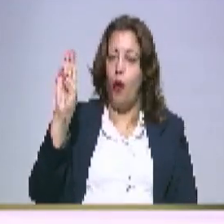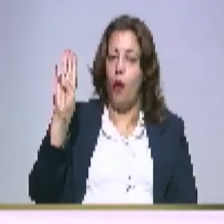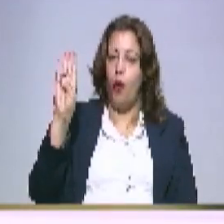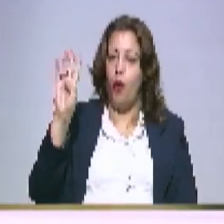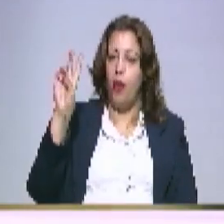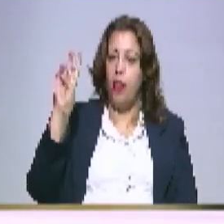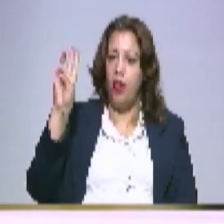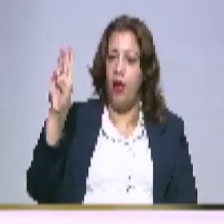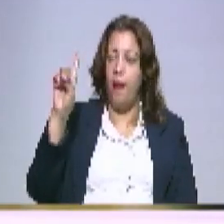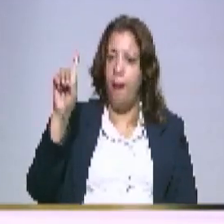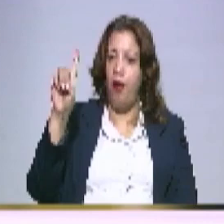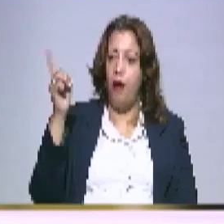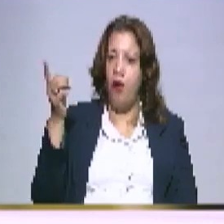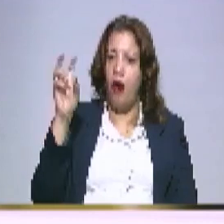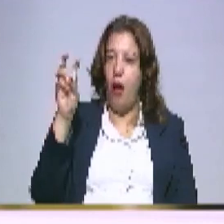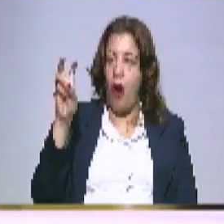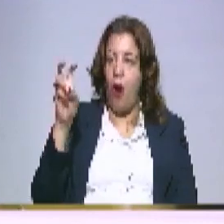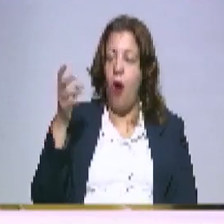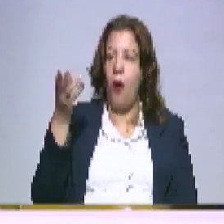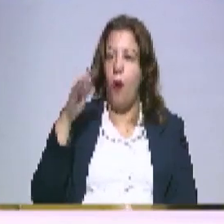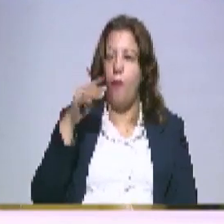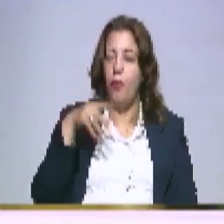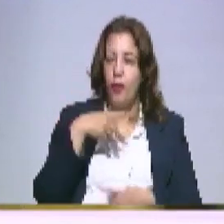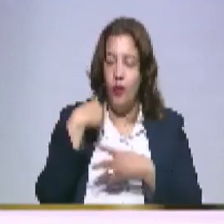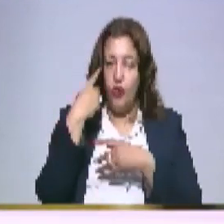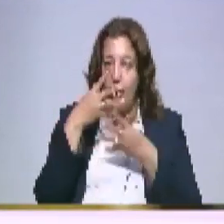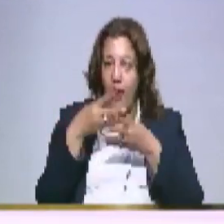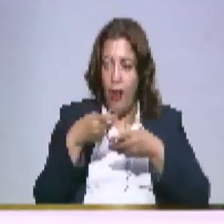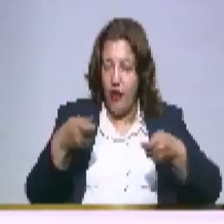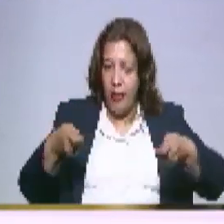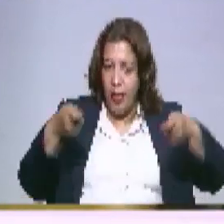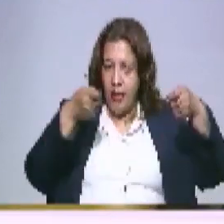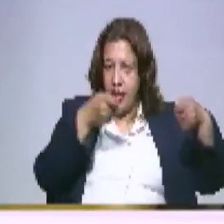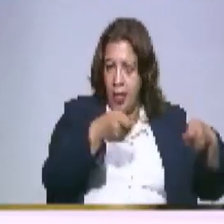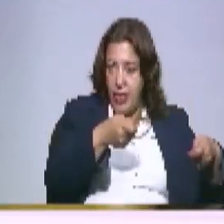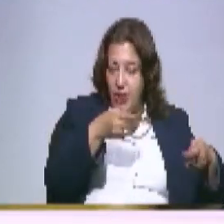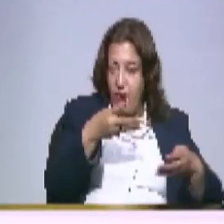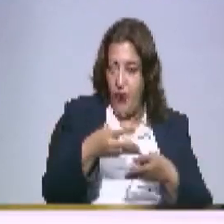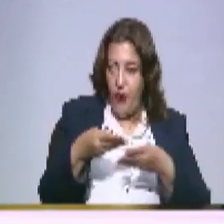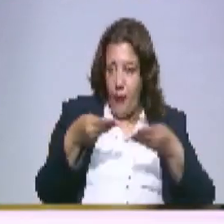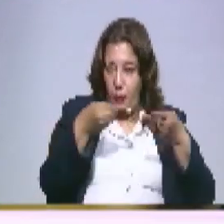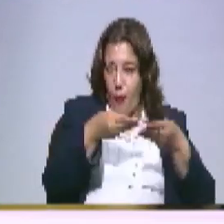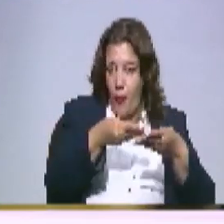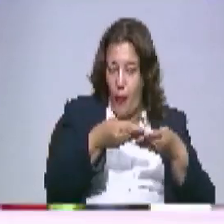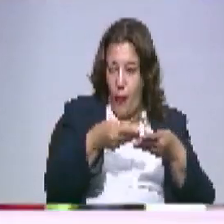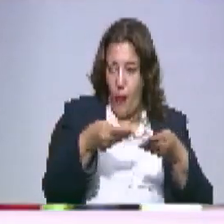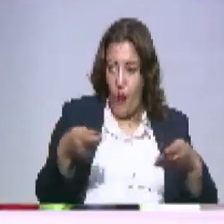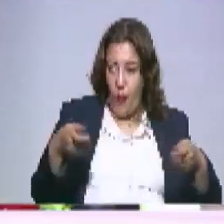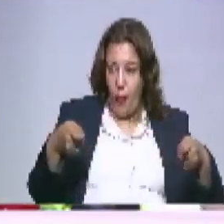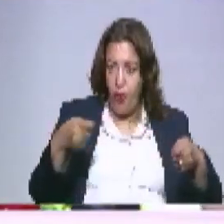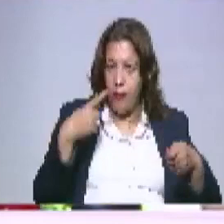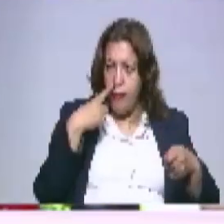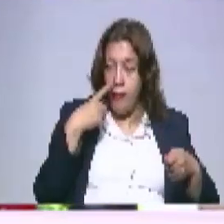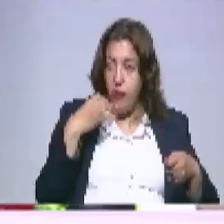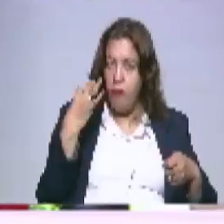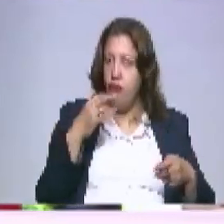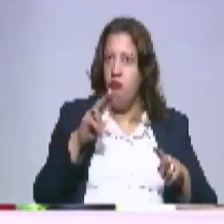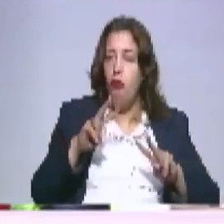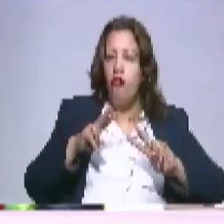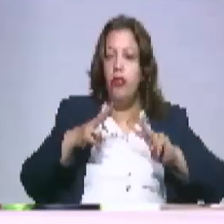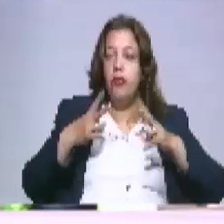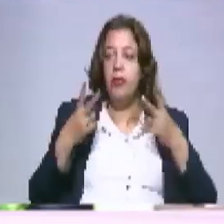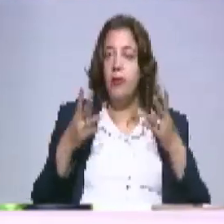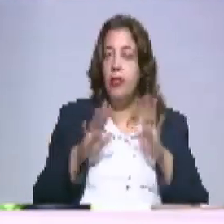عشان انا الصينيه دي، خلي بالكو الصينيه دي هتطلع من الفرن ما فيهاش اي ريحه للقرنبيط خالص.